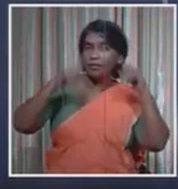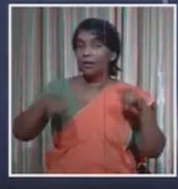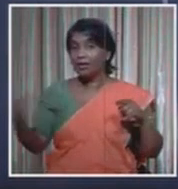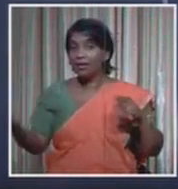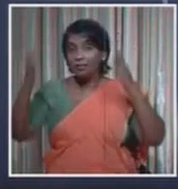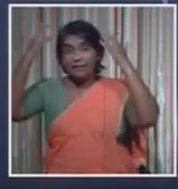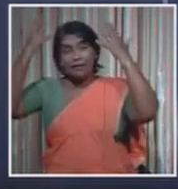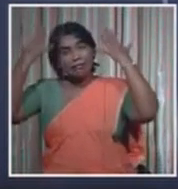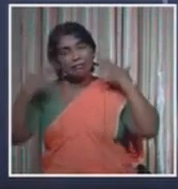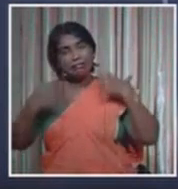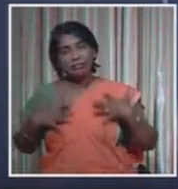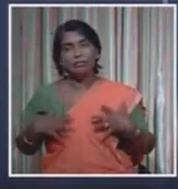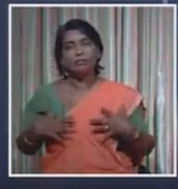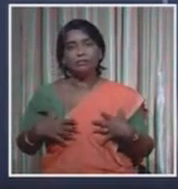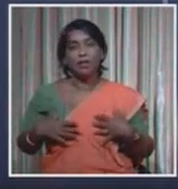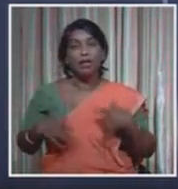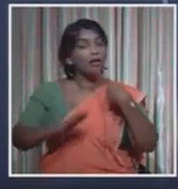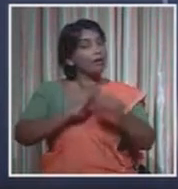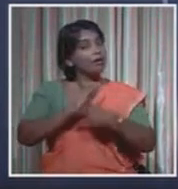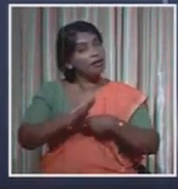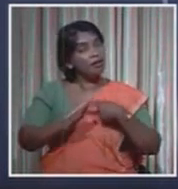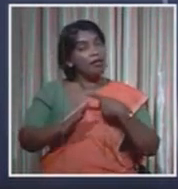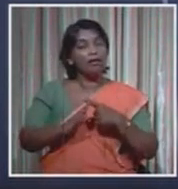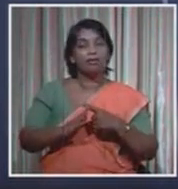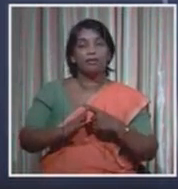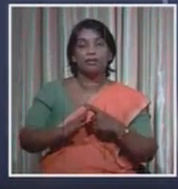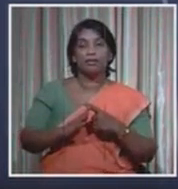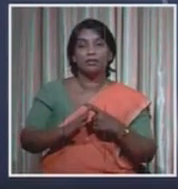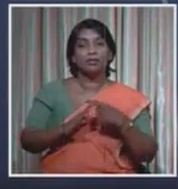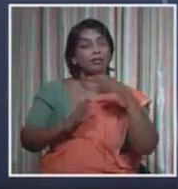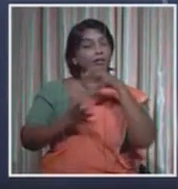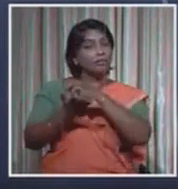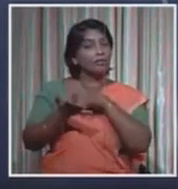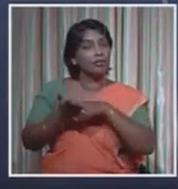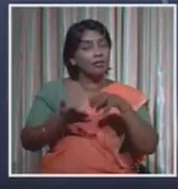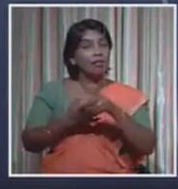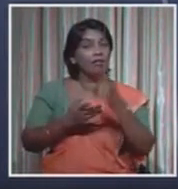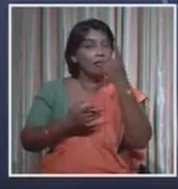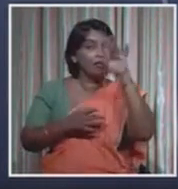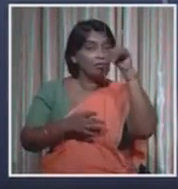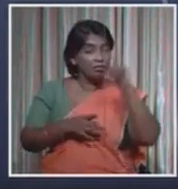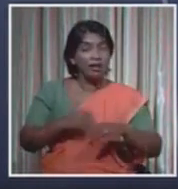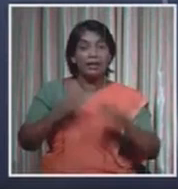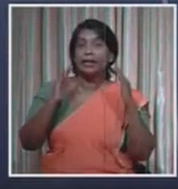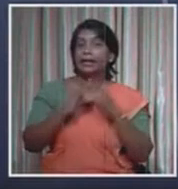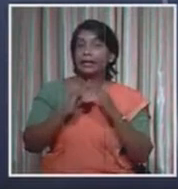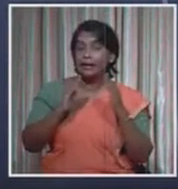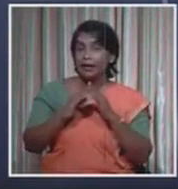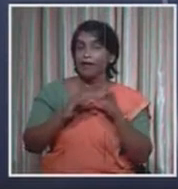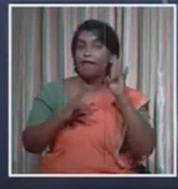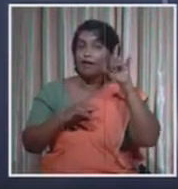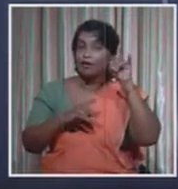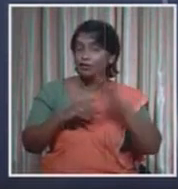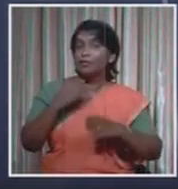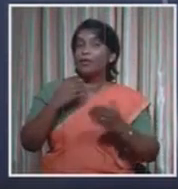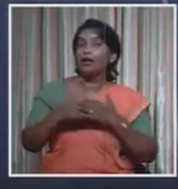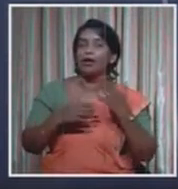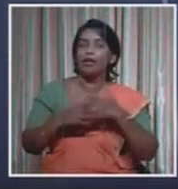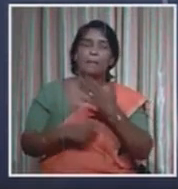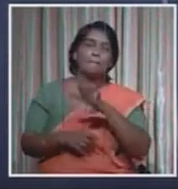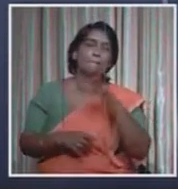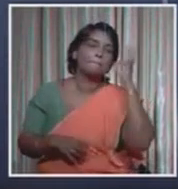කියනවා ලංකාවේම වසන් 14,000 ගෙවල් 25,000 හදපු අයට පිස්සා